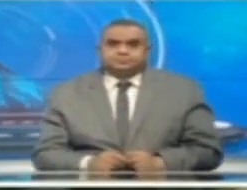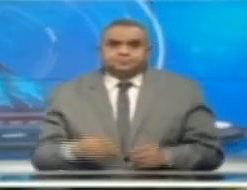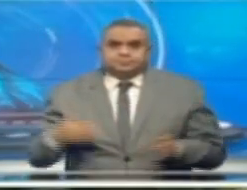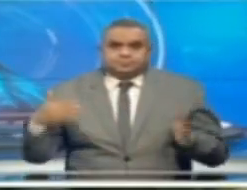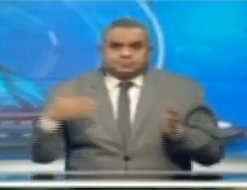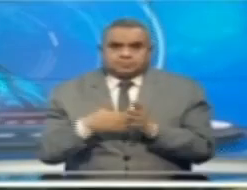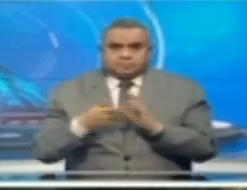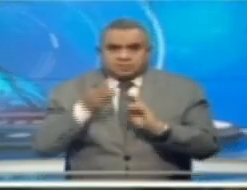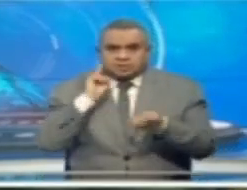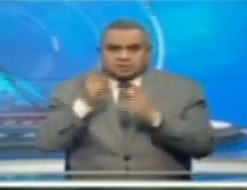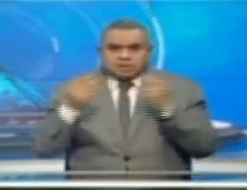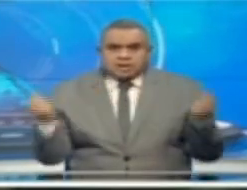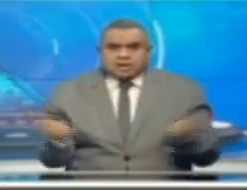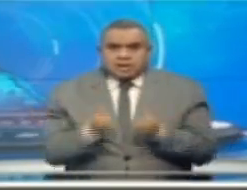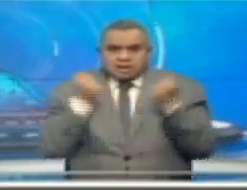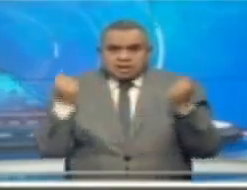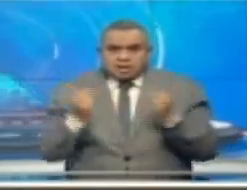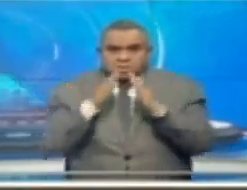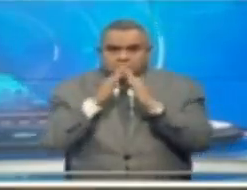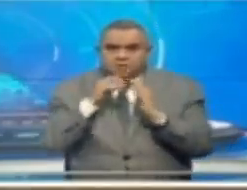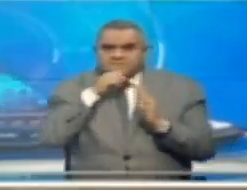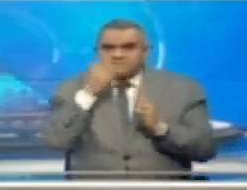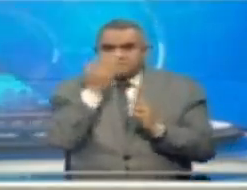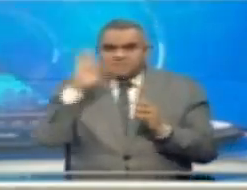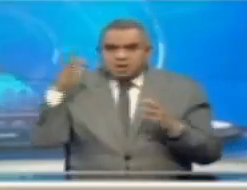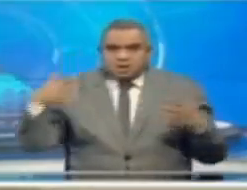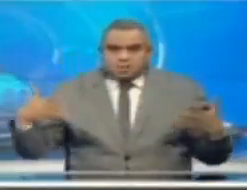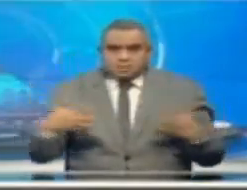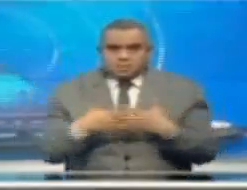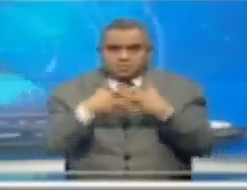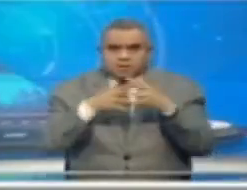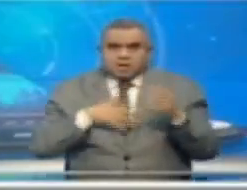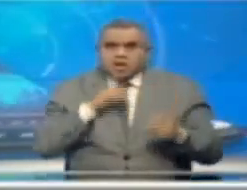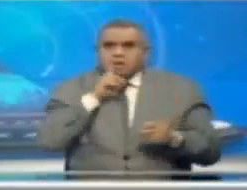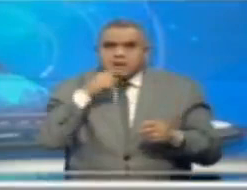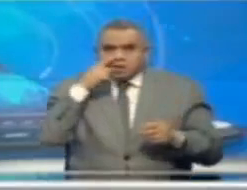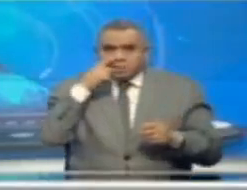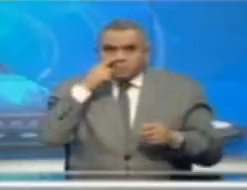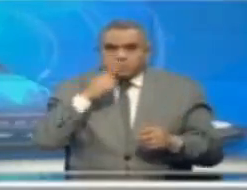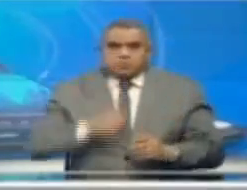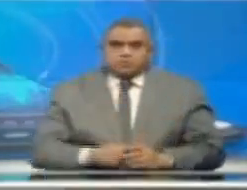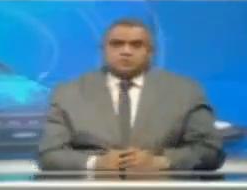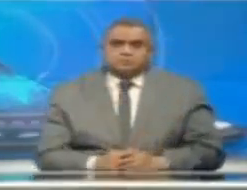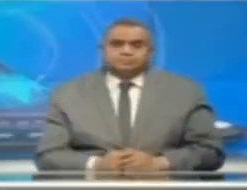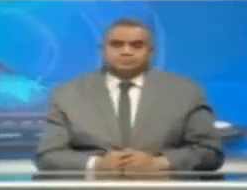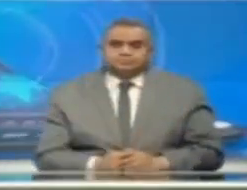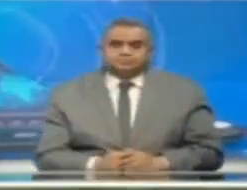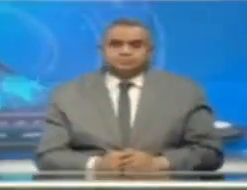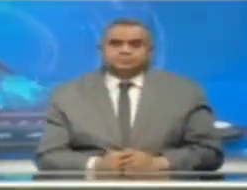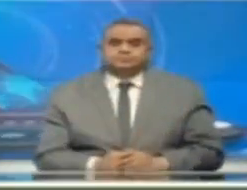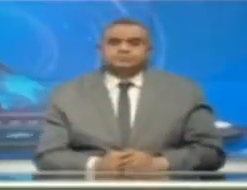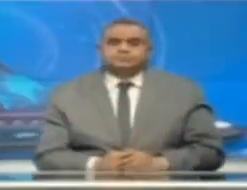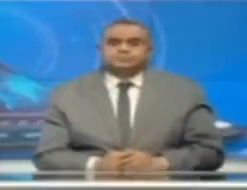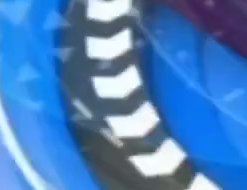واختتام فعاليات التدريب الجوي المصري الفرنسي المشترك آمون 22.